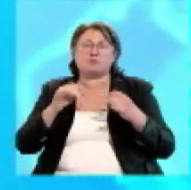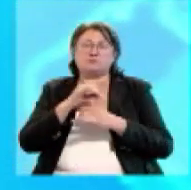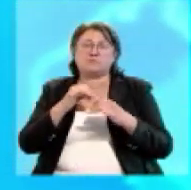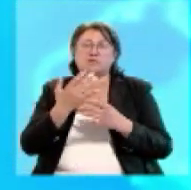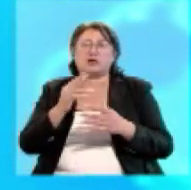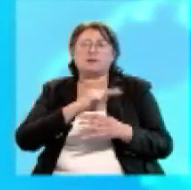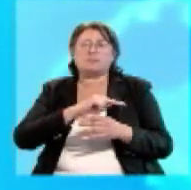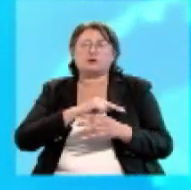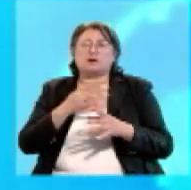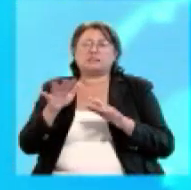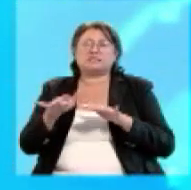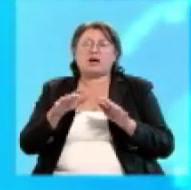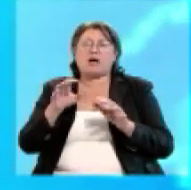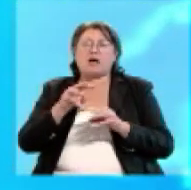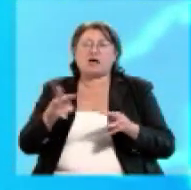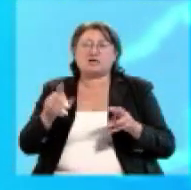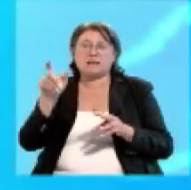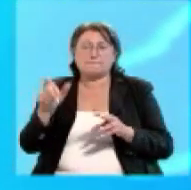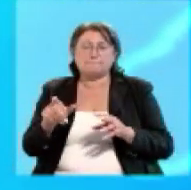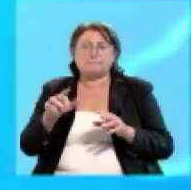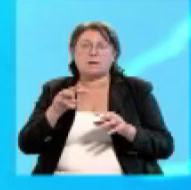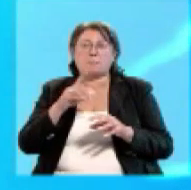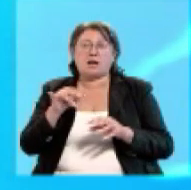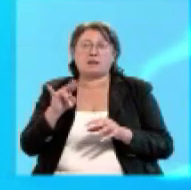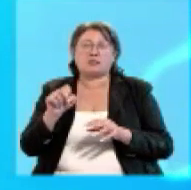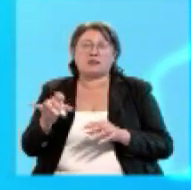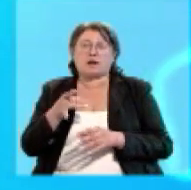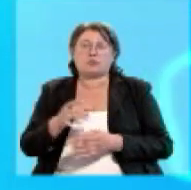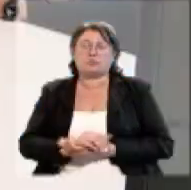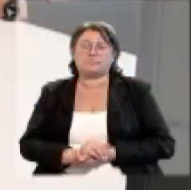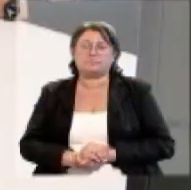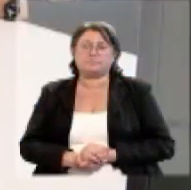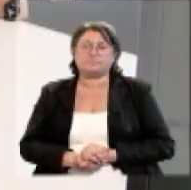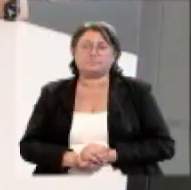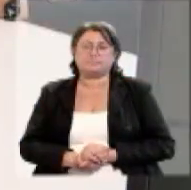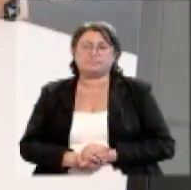Сарыкөл аудандары әкімдерінің осы мәселені шешу жолдары талқыланды.